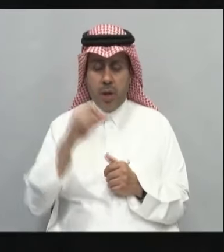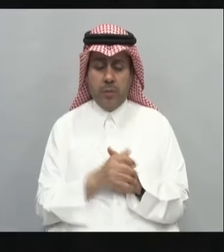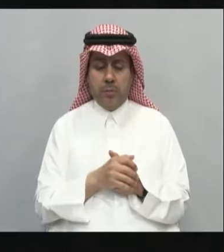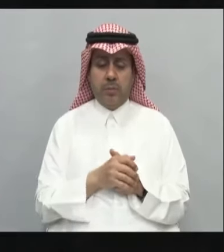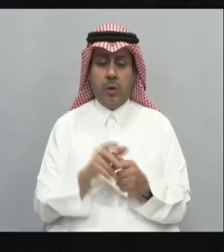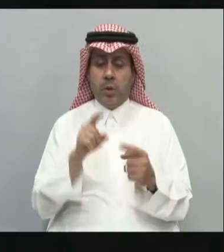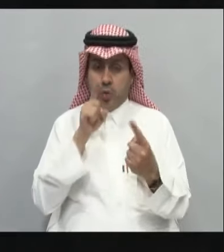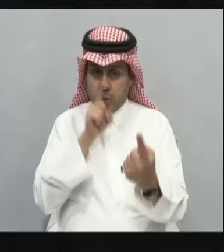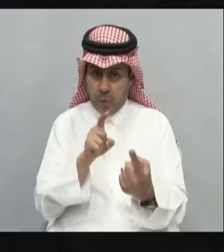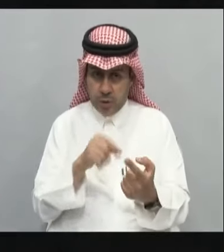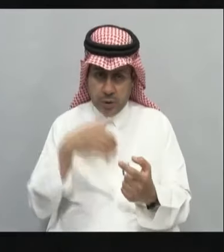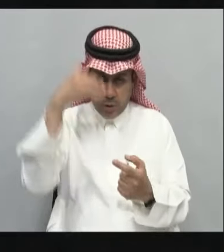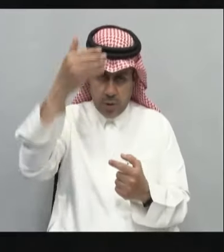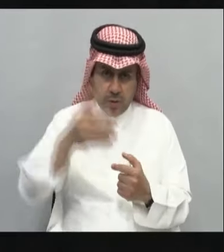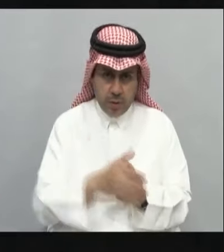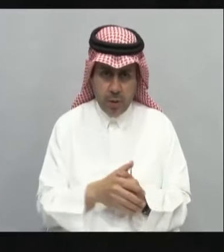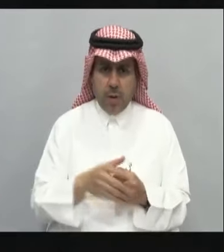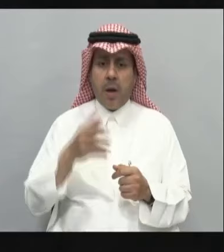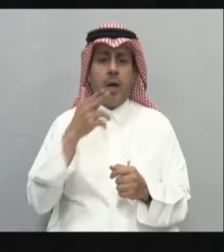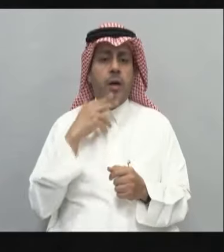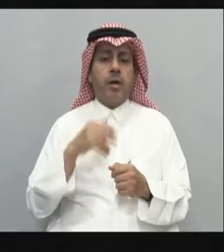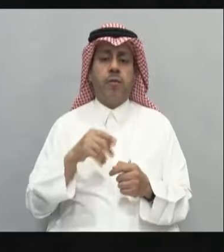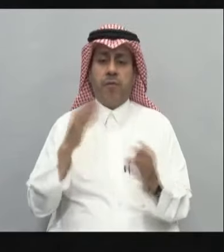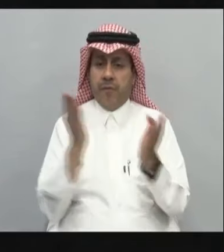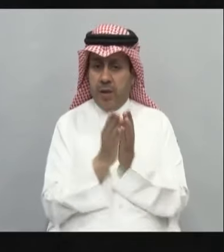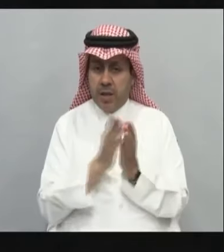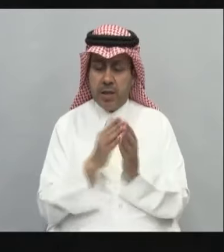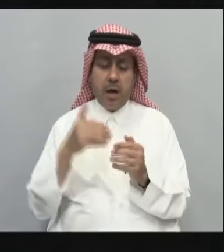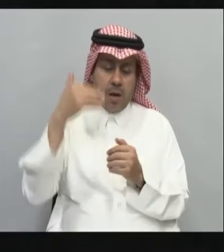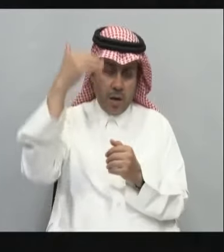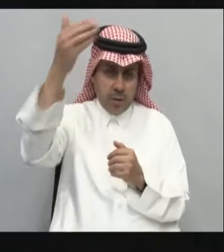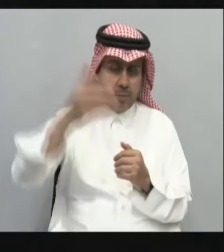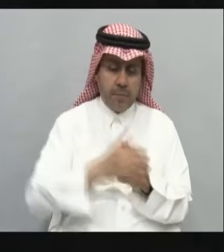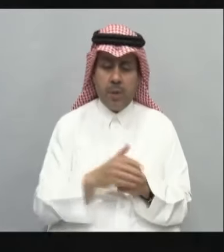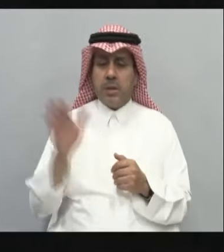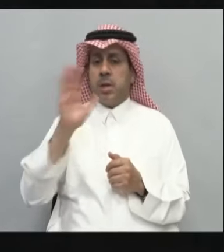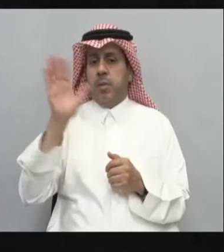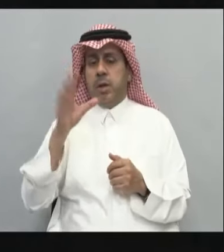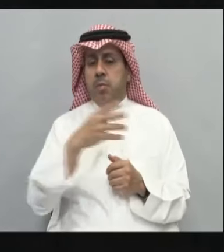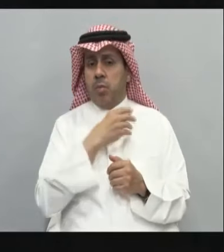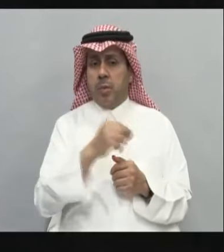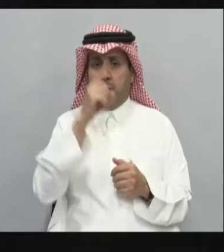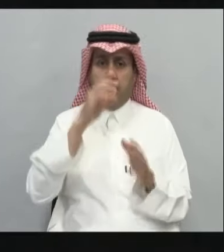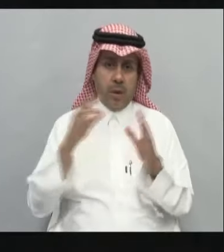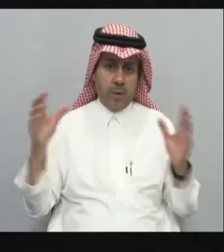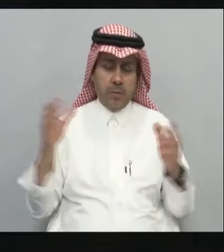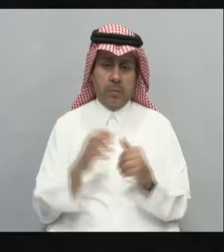والقاكم باذن الله تعالى على خير في درس قادم والسلام عليكم ورحمه الله وبركاته